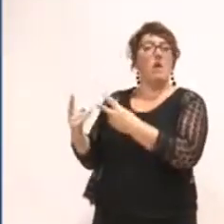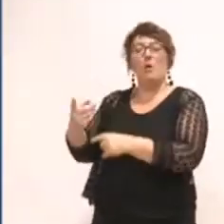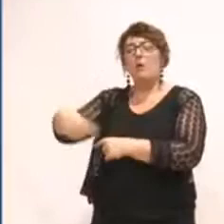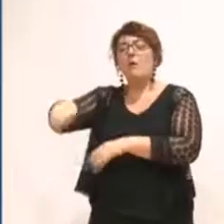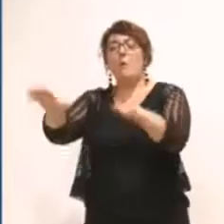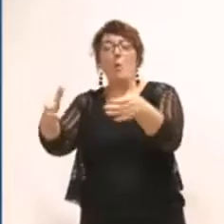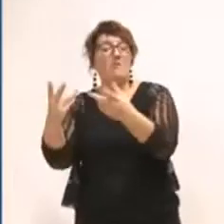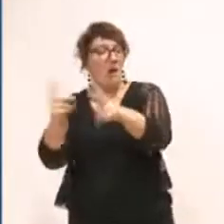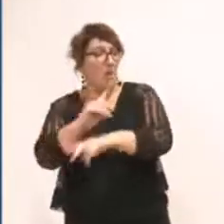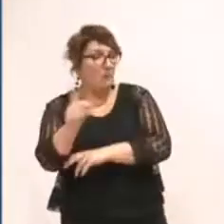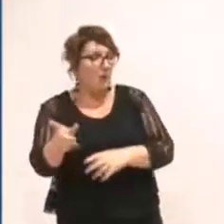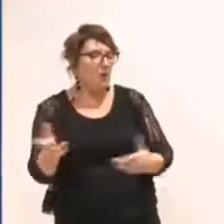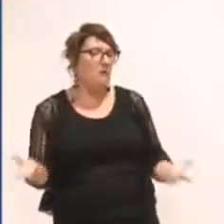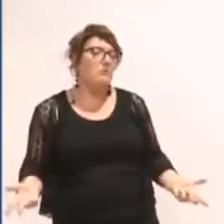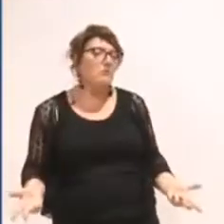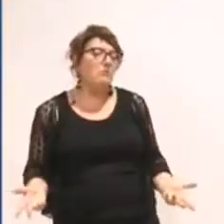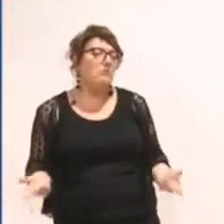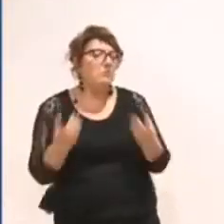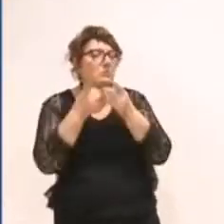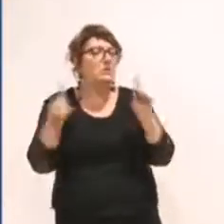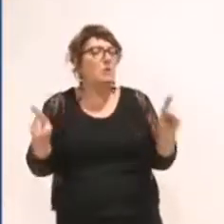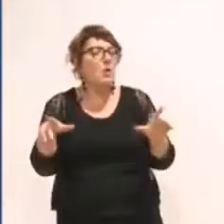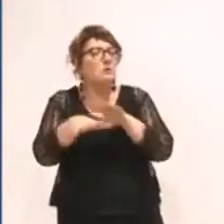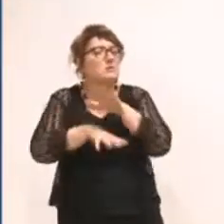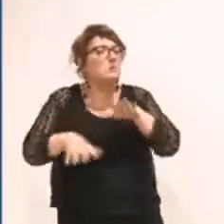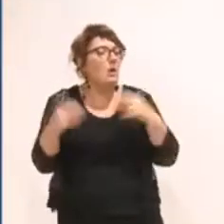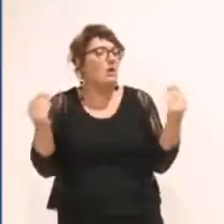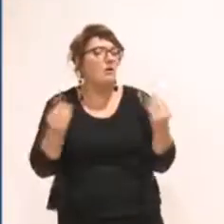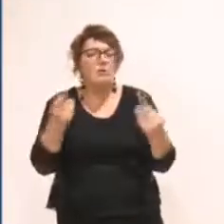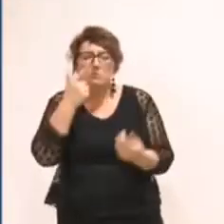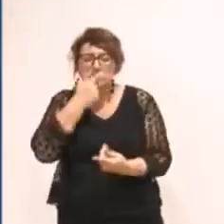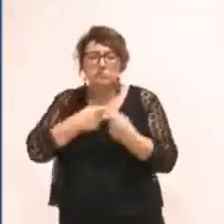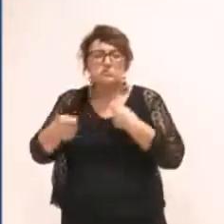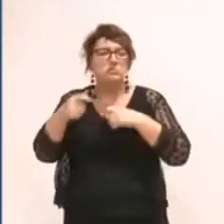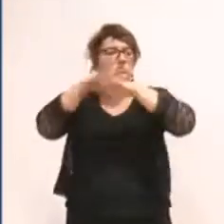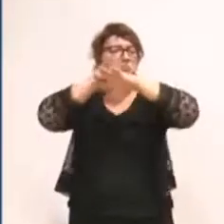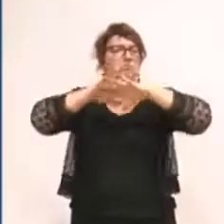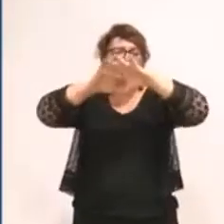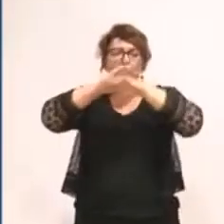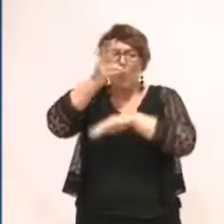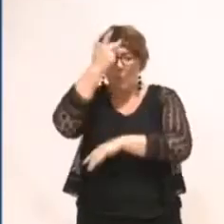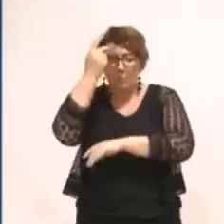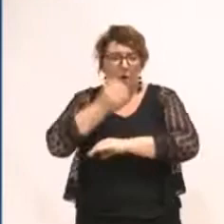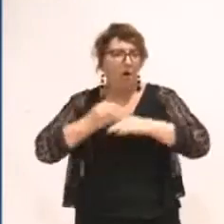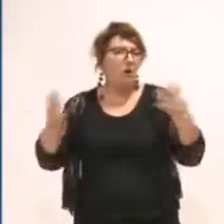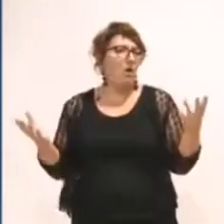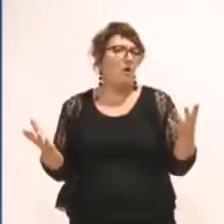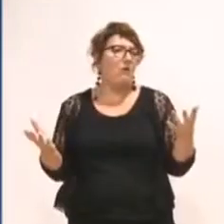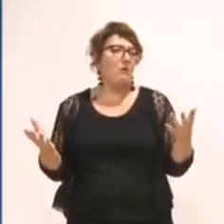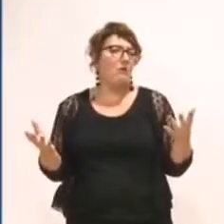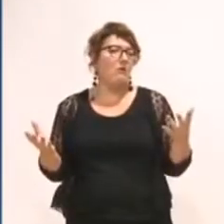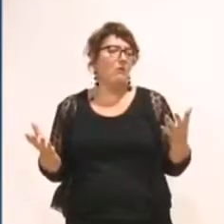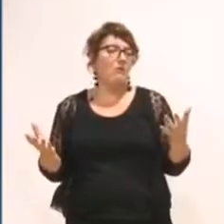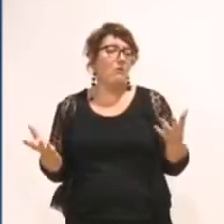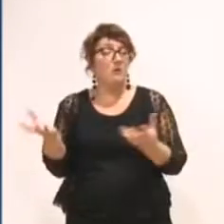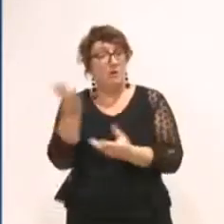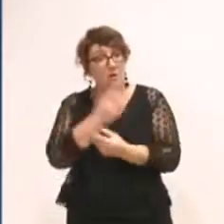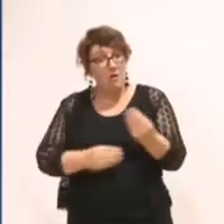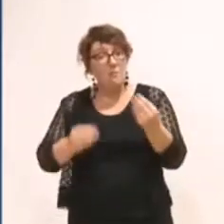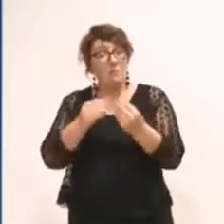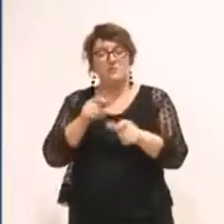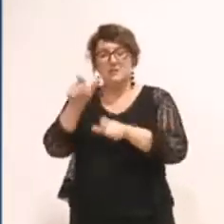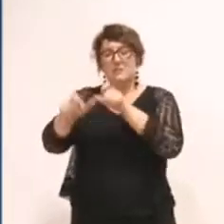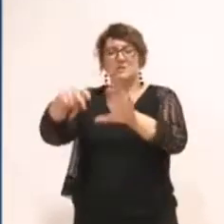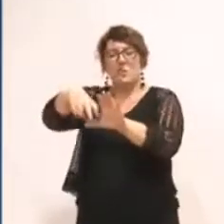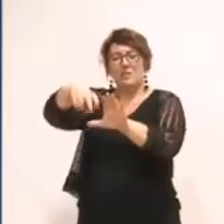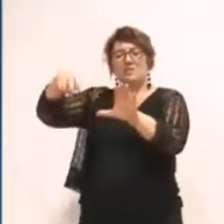démocratie locale là-dedans? On n'y comprend plus rien. Donc, en plus, dans le communiqué des